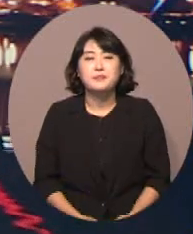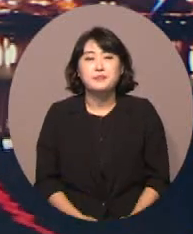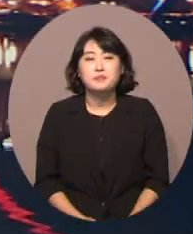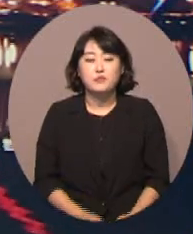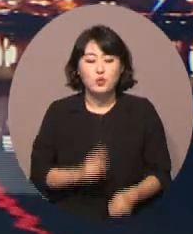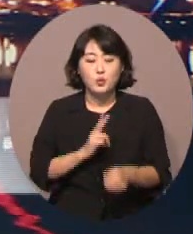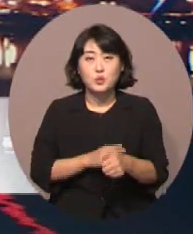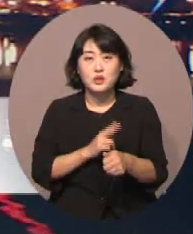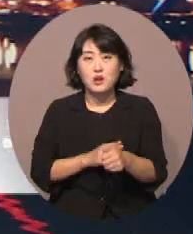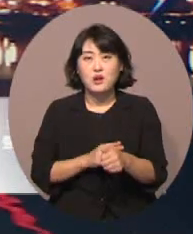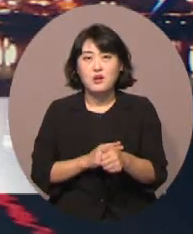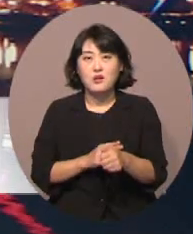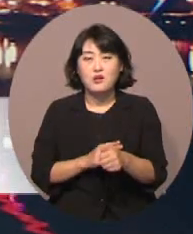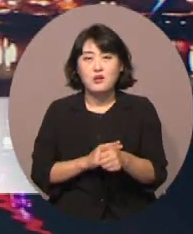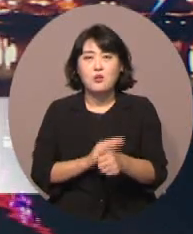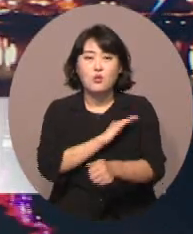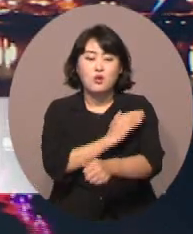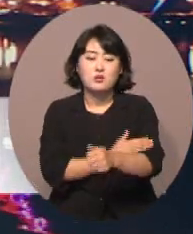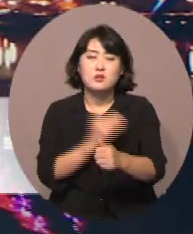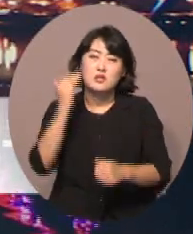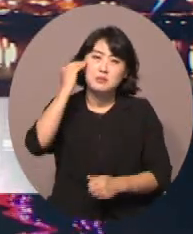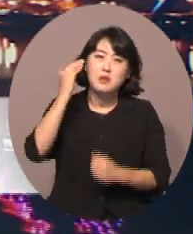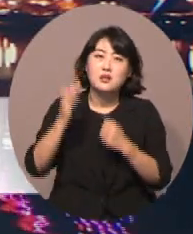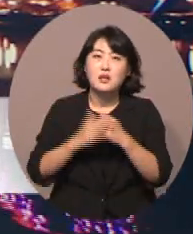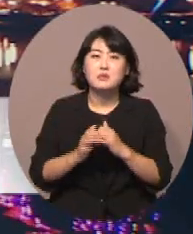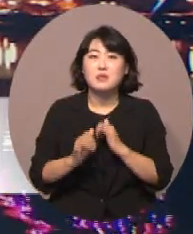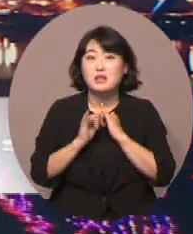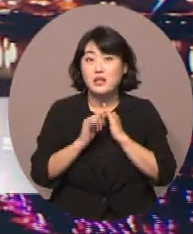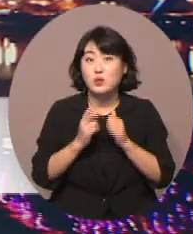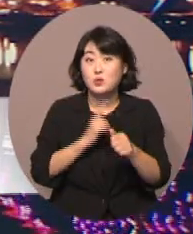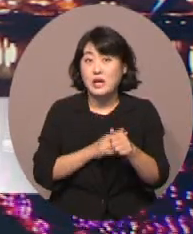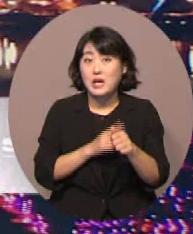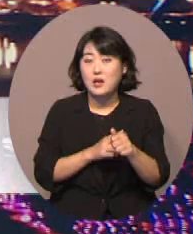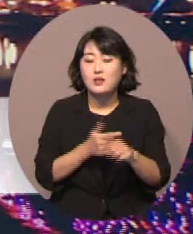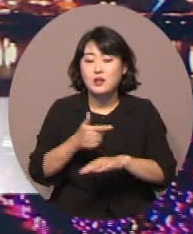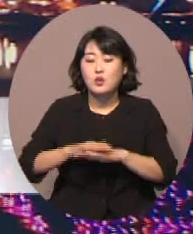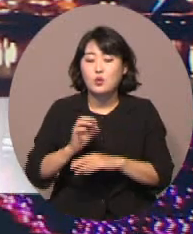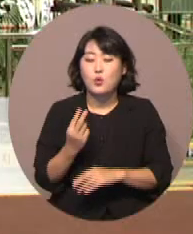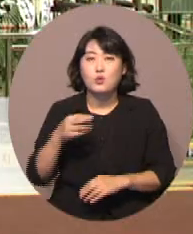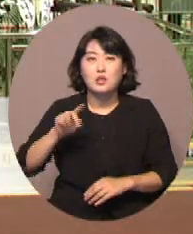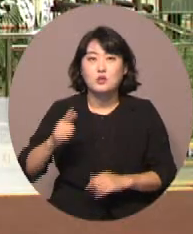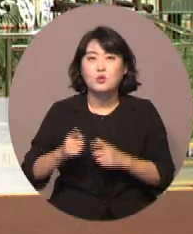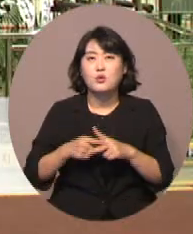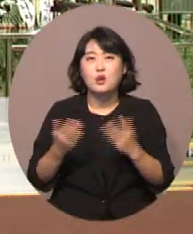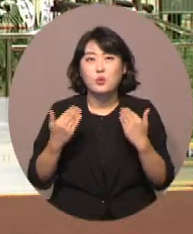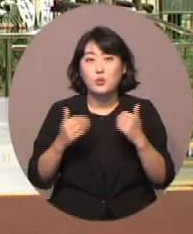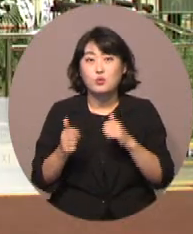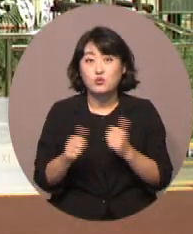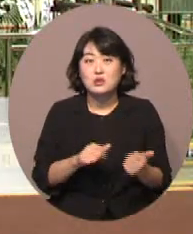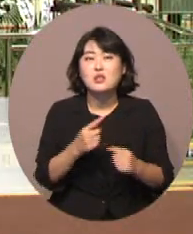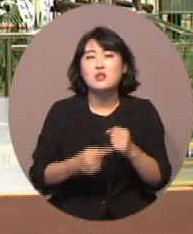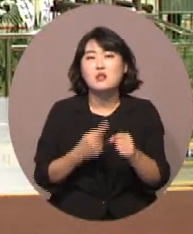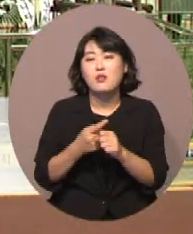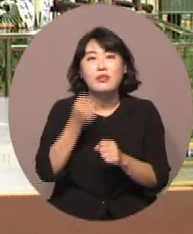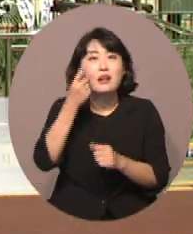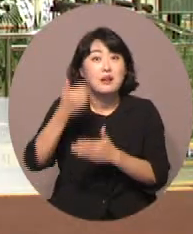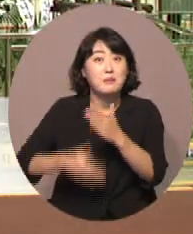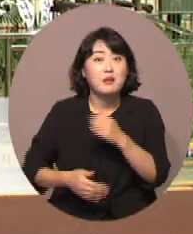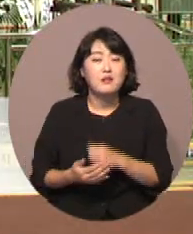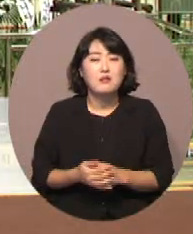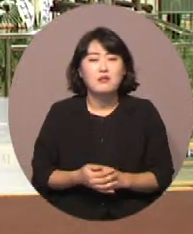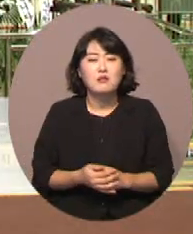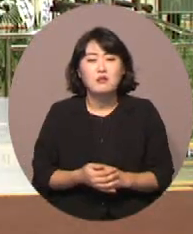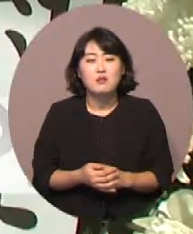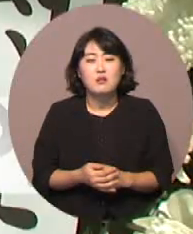교권 치매로 고민하다 숨진 대전 용산초 교사의 주기가 한 달 앞으로 다가온 가운데 대전에서 교사를 대상으로